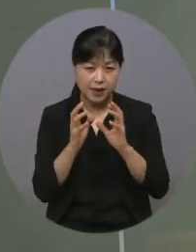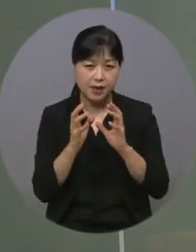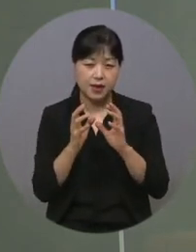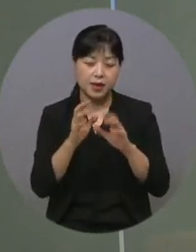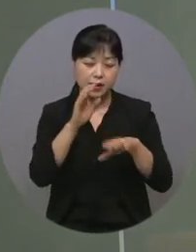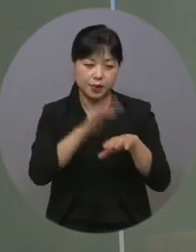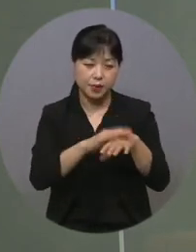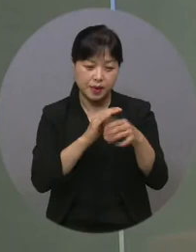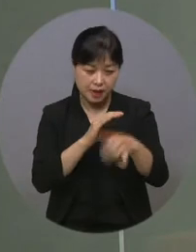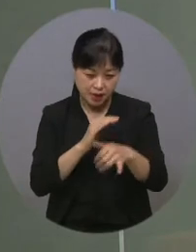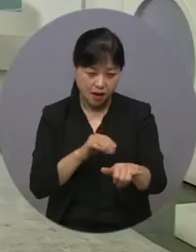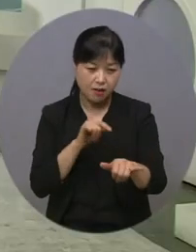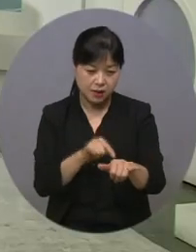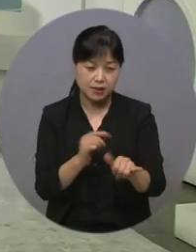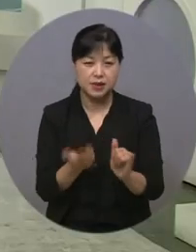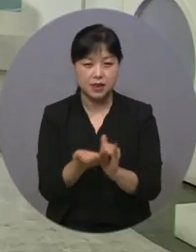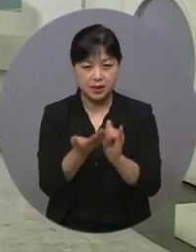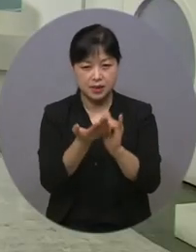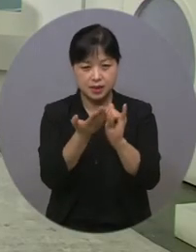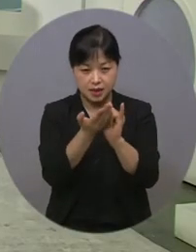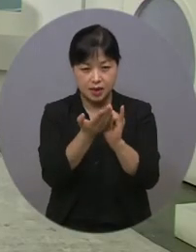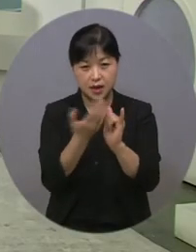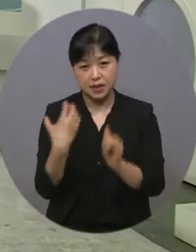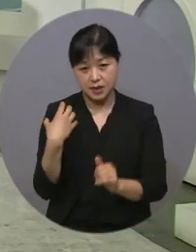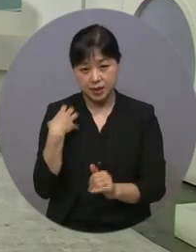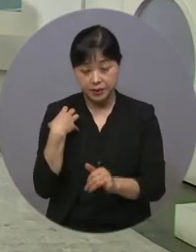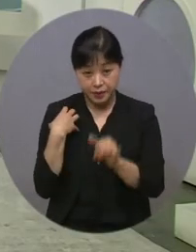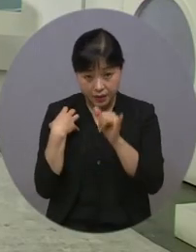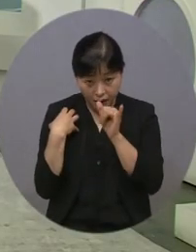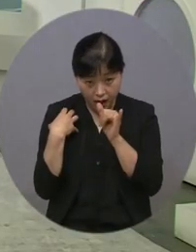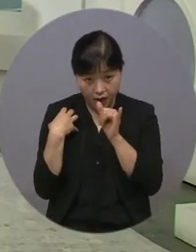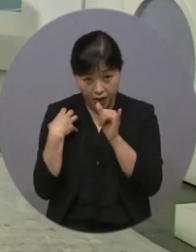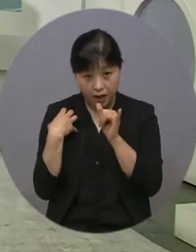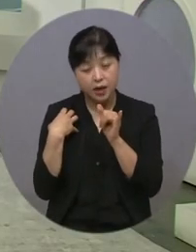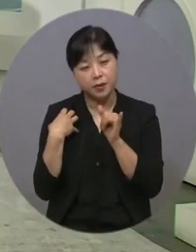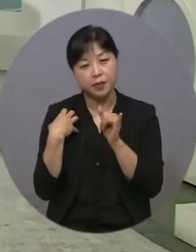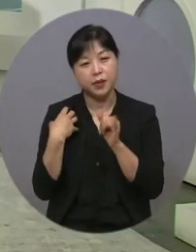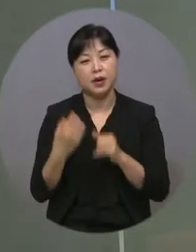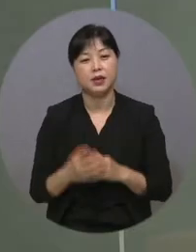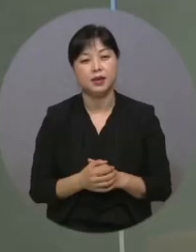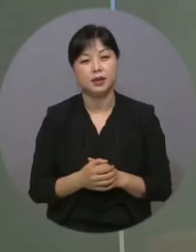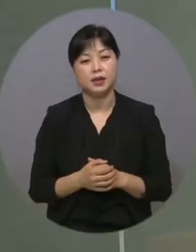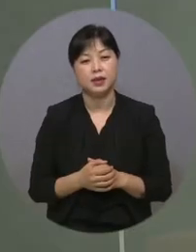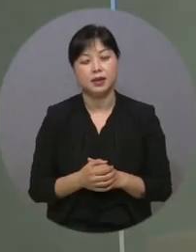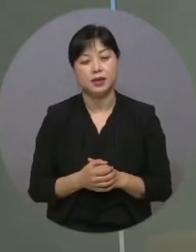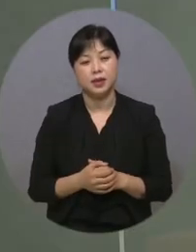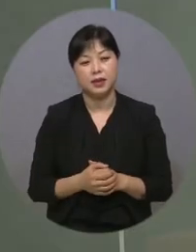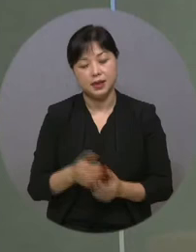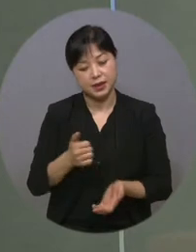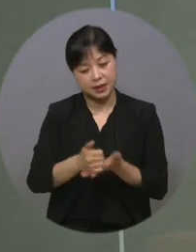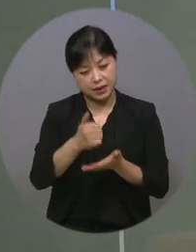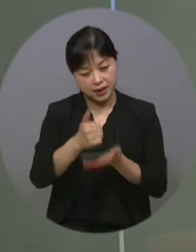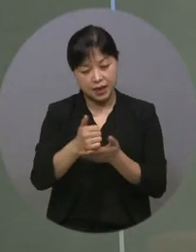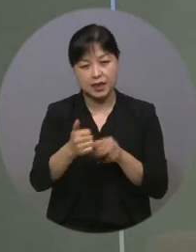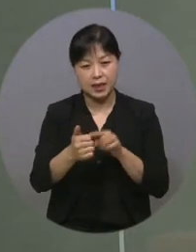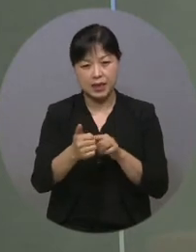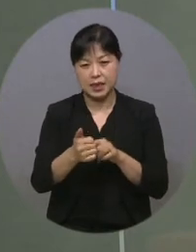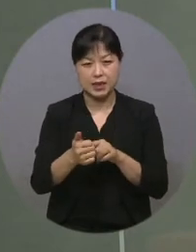손자 손녀를 기르시고 계시다면은 좀 칭찬을 인색하게 하지